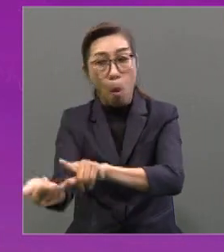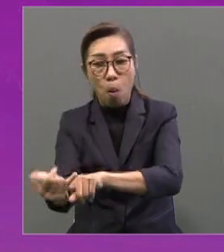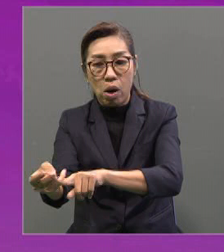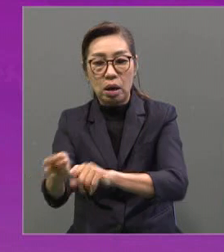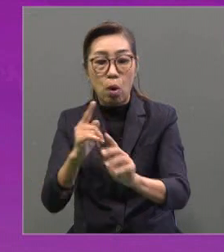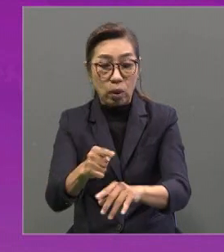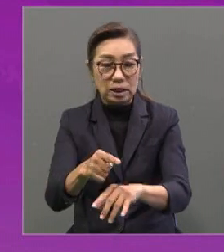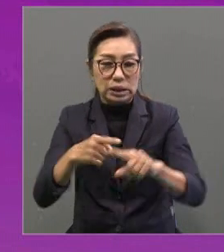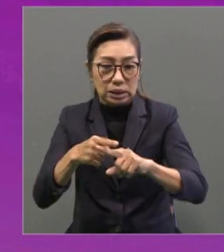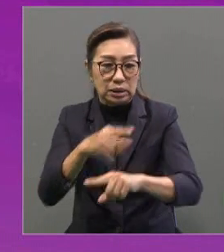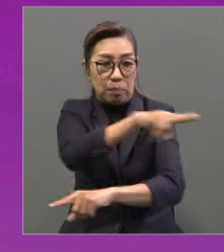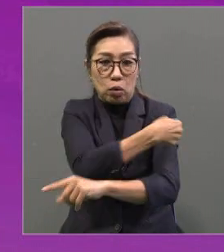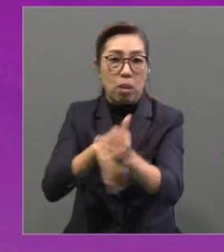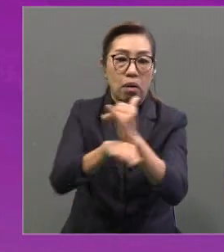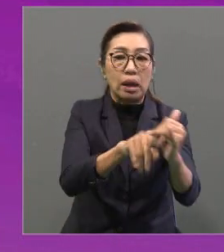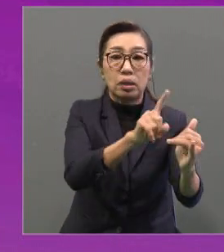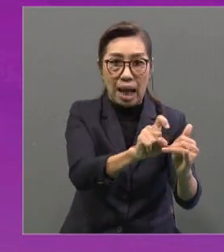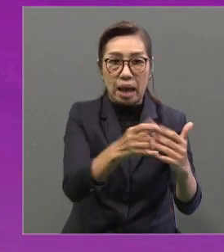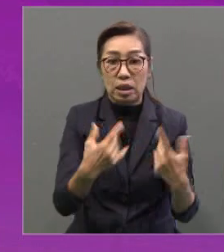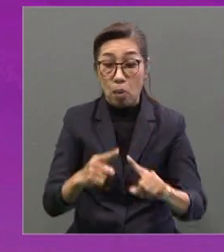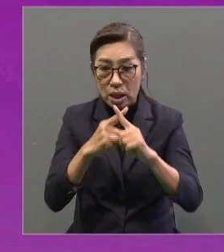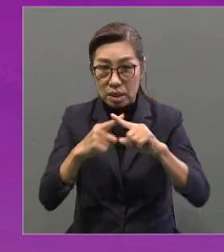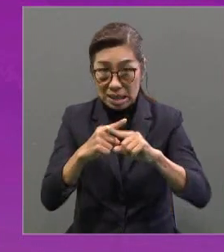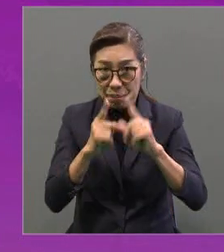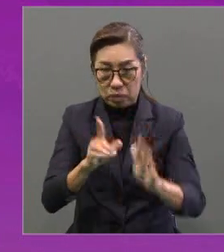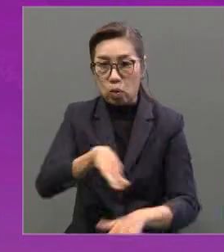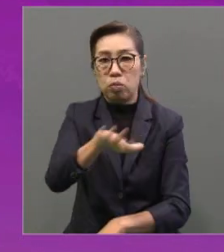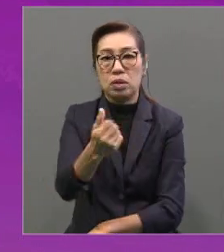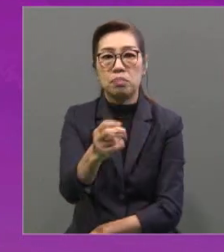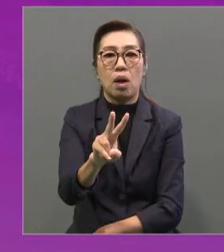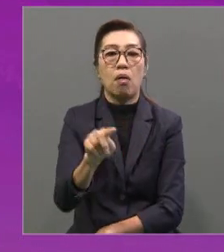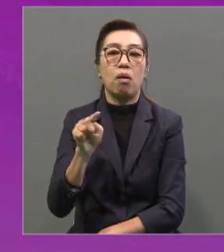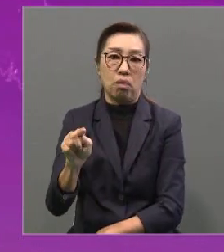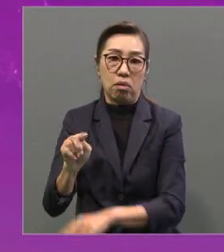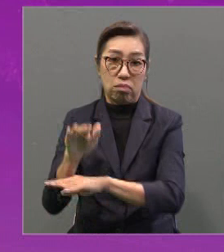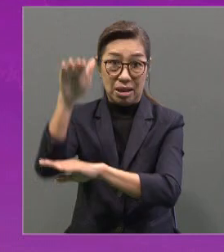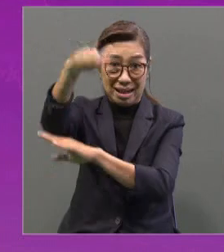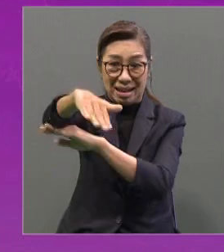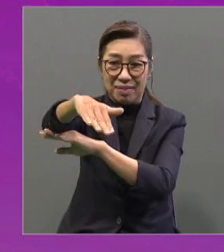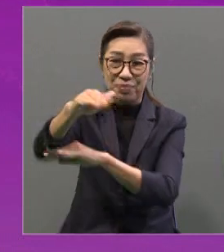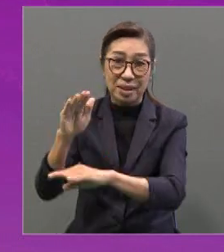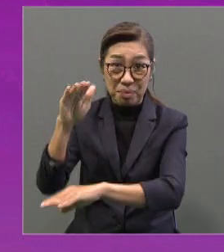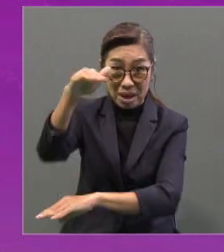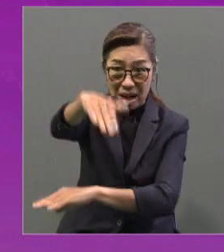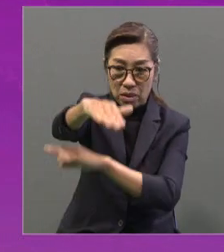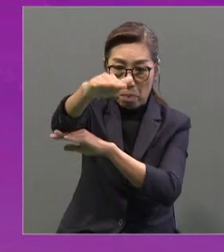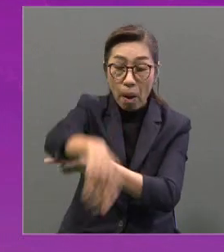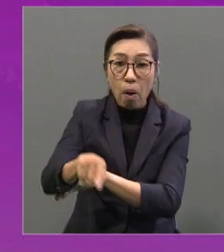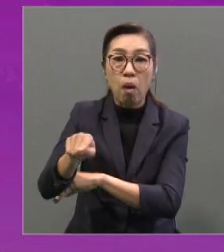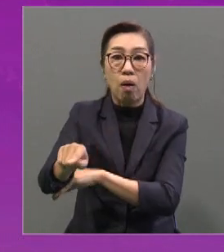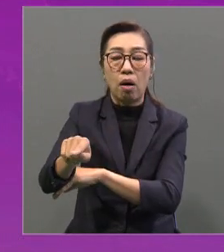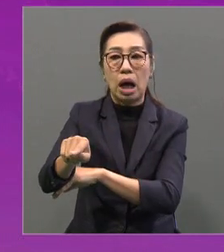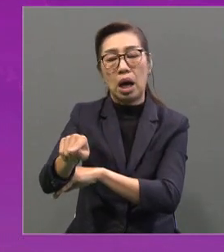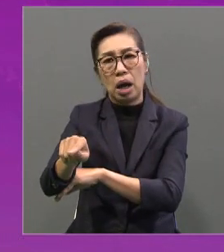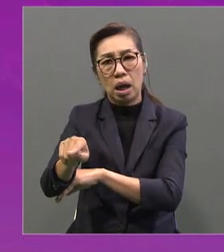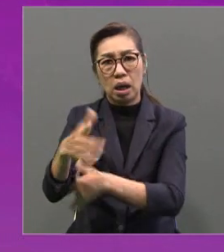เบื้องต้นในขณะนี้12คนด้วยกันค่ะ คือพอเหตุการณ์ที่เกิดขึ้นเนี่ยแน่นอนว่ามันเกิดขึ้นมันเป็นสะพานข้ามแยก